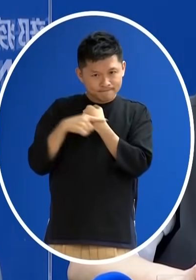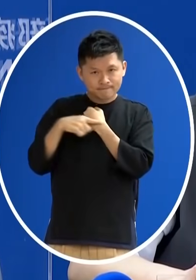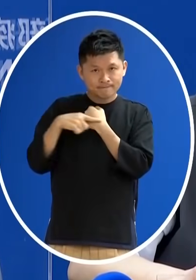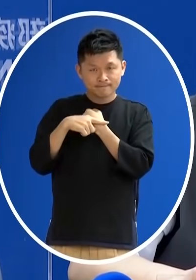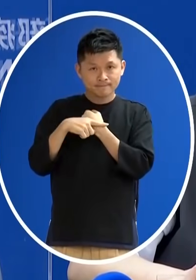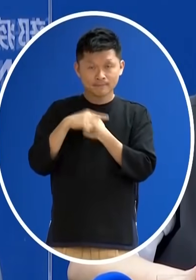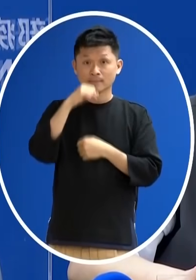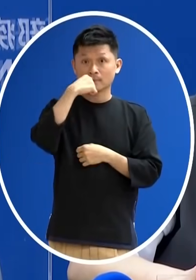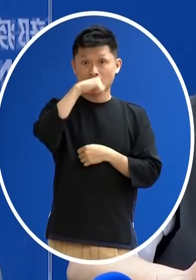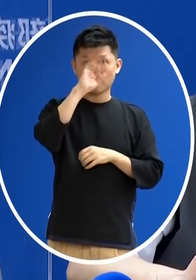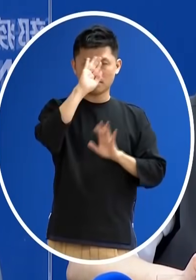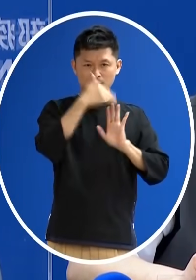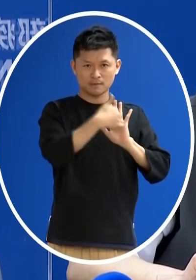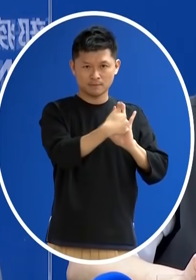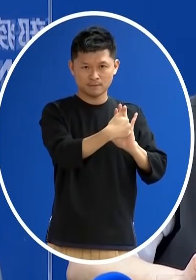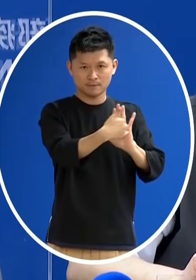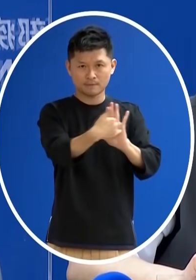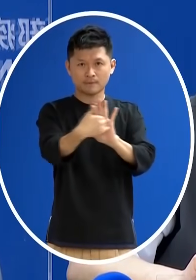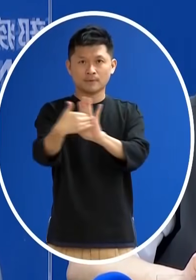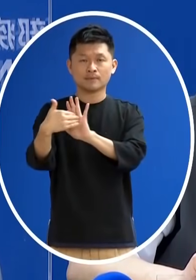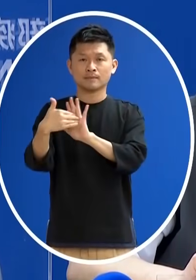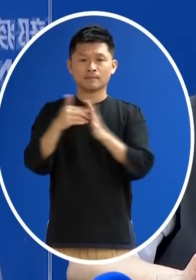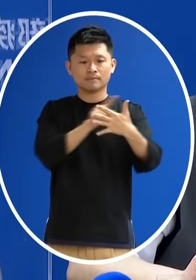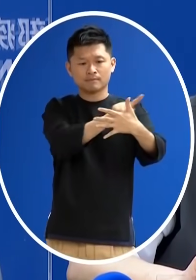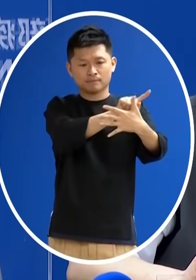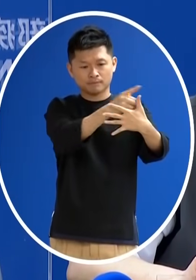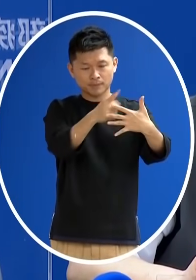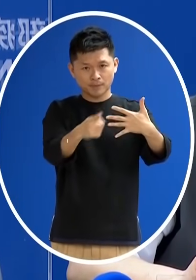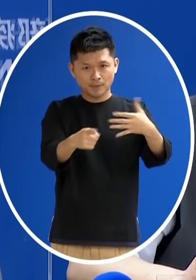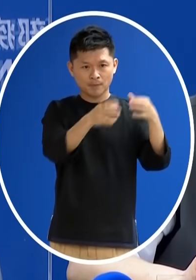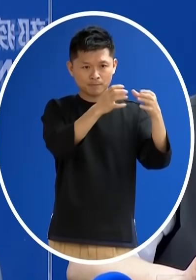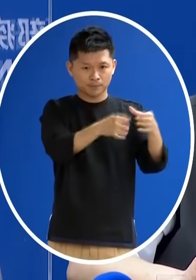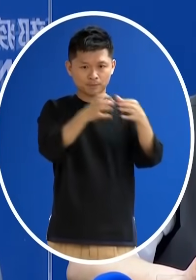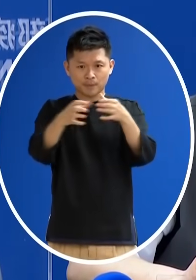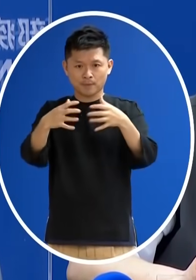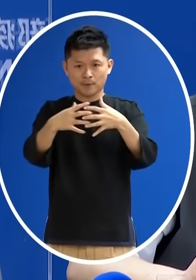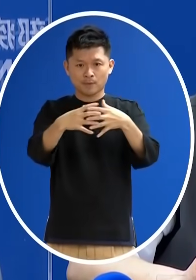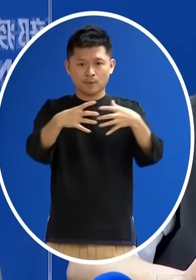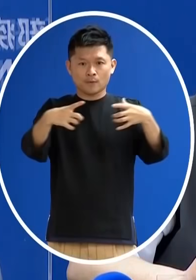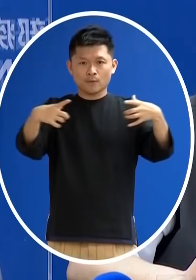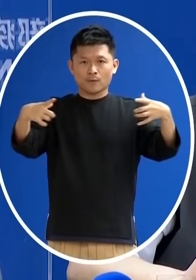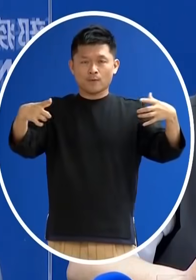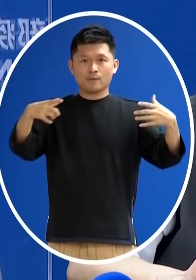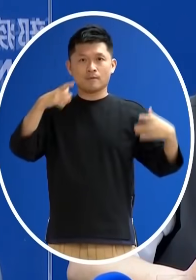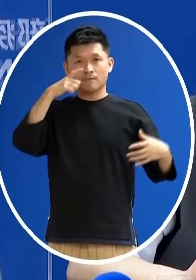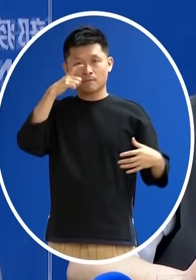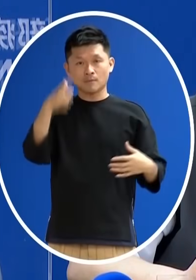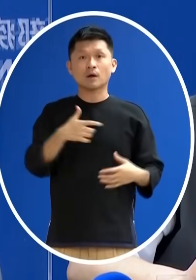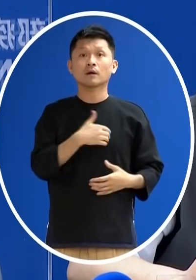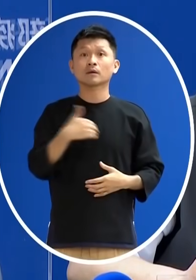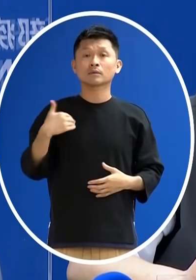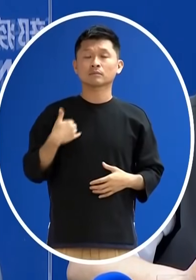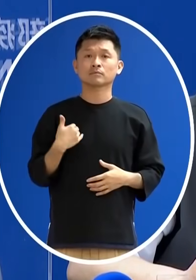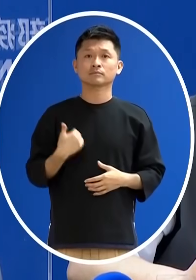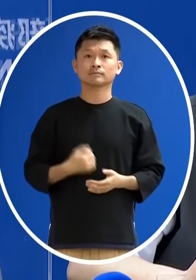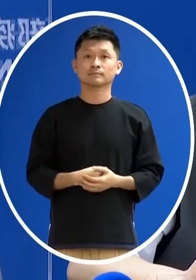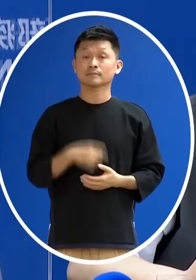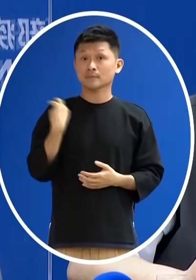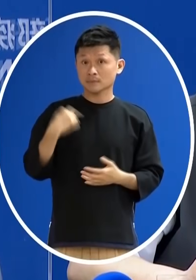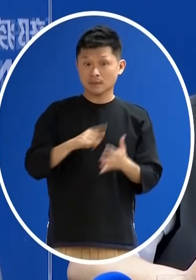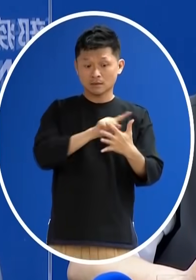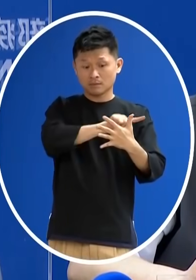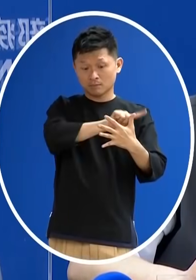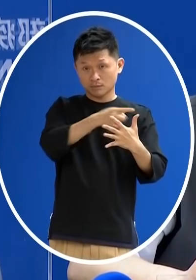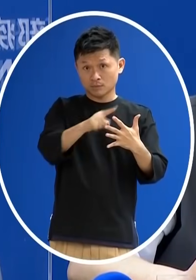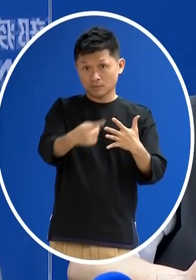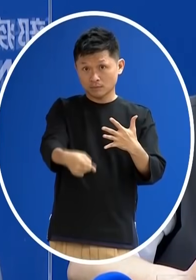这个台湾的防疫的量能可以依序把它建构起来，所以这个要先说明，那也会依序按